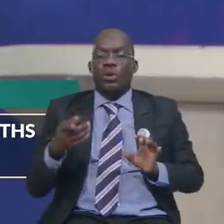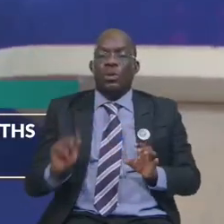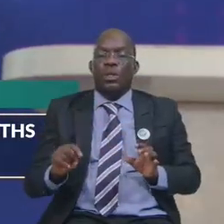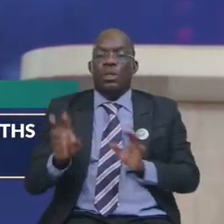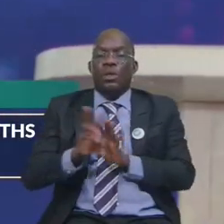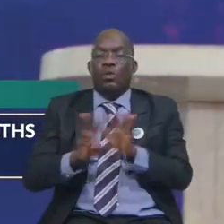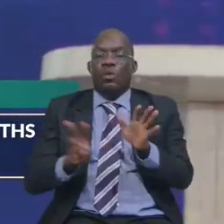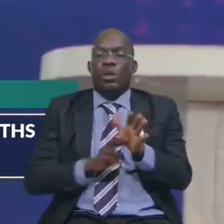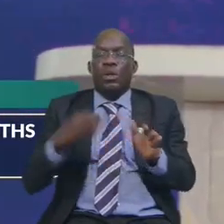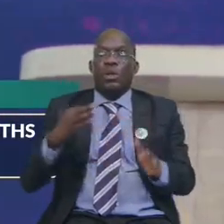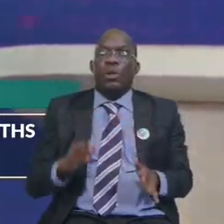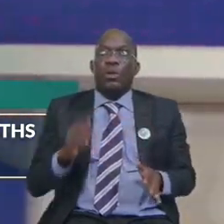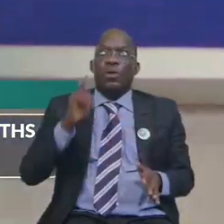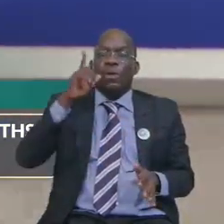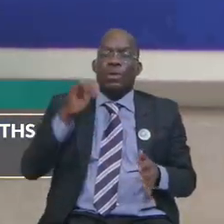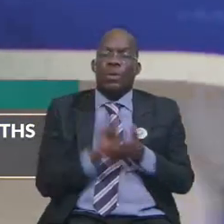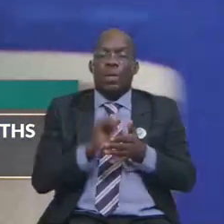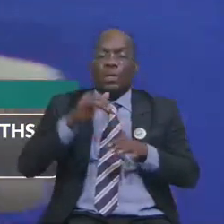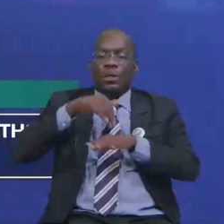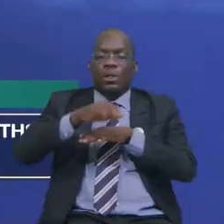qui m'a envoyé